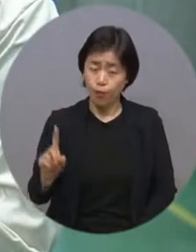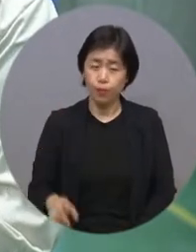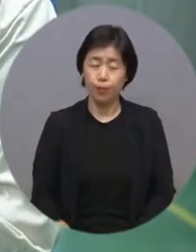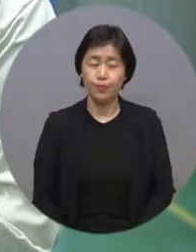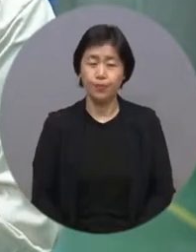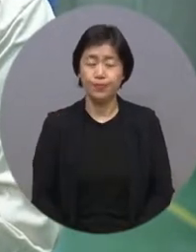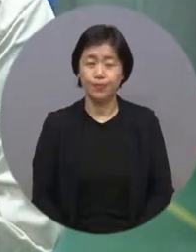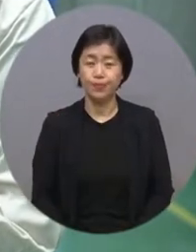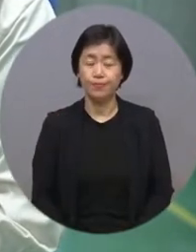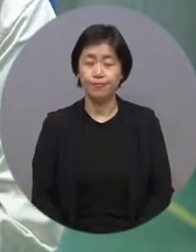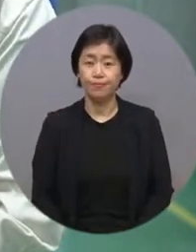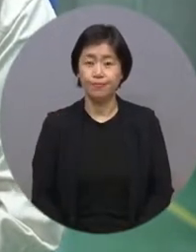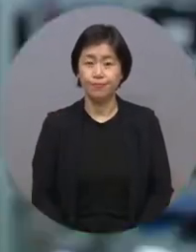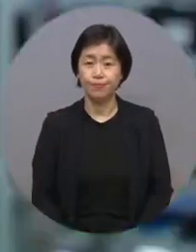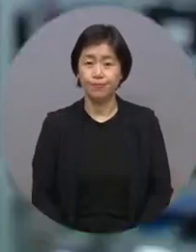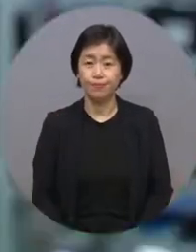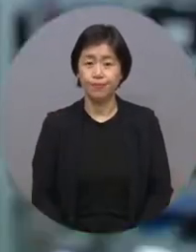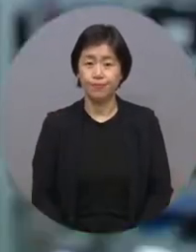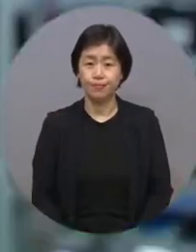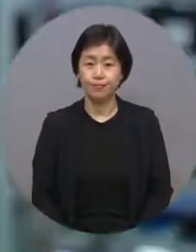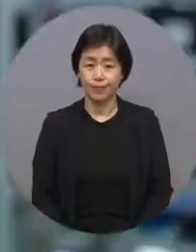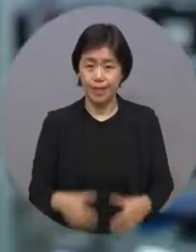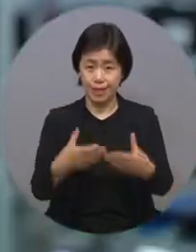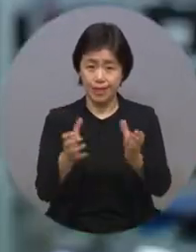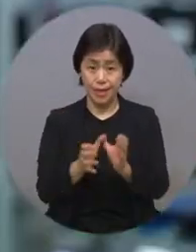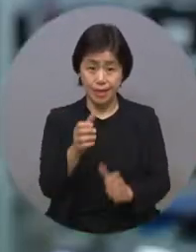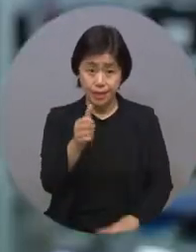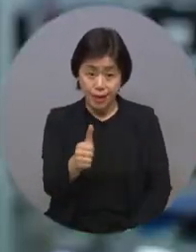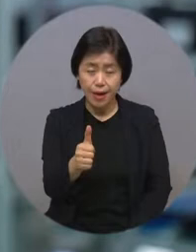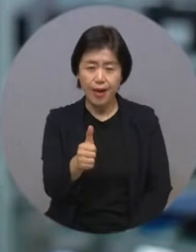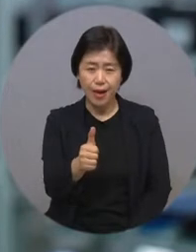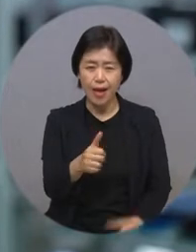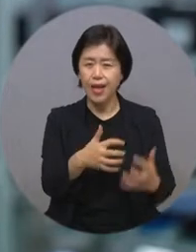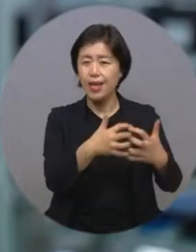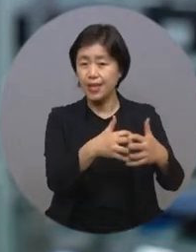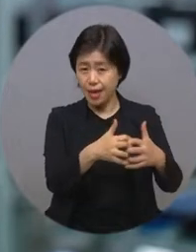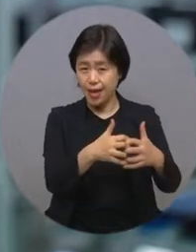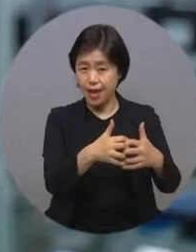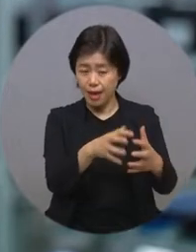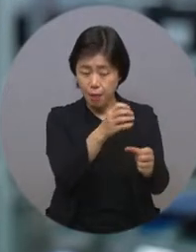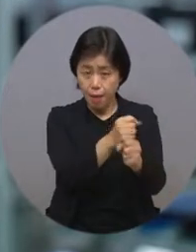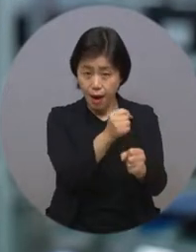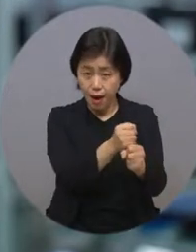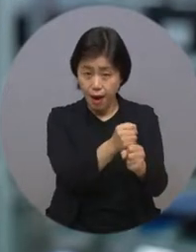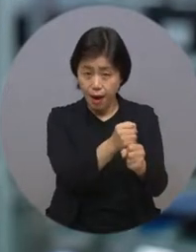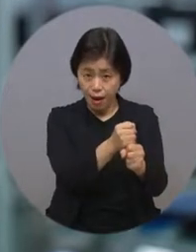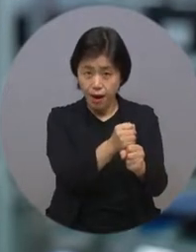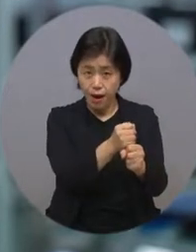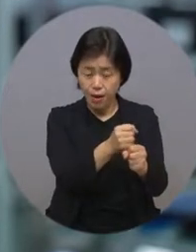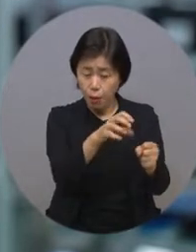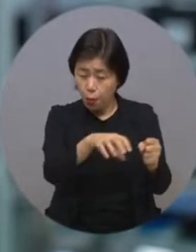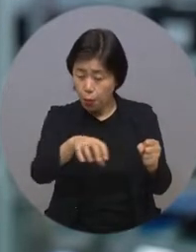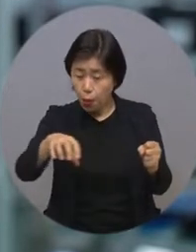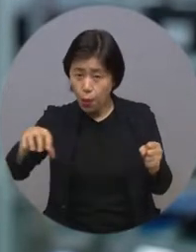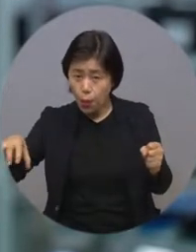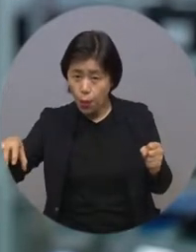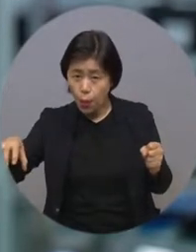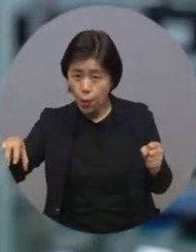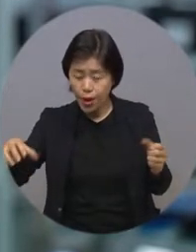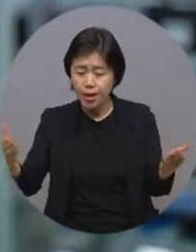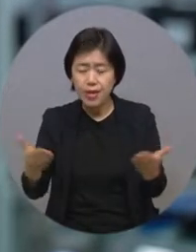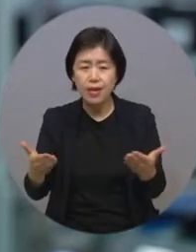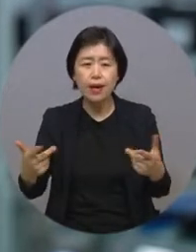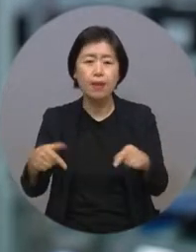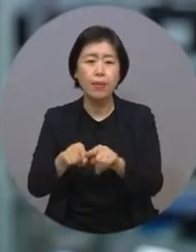어떤 일을 하시는? 셀장은 복합기 생산 라인에서 한 12명 정도 되는 인원을